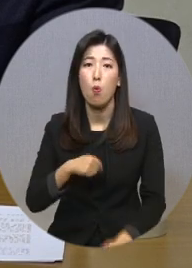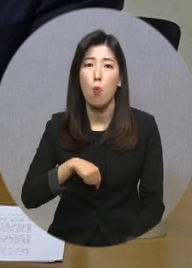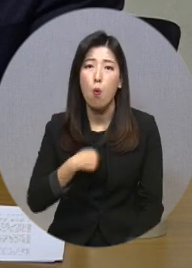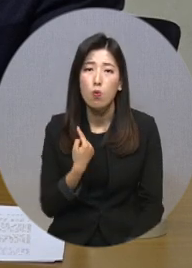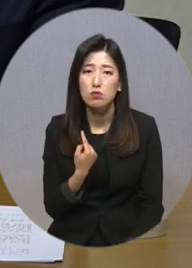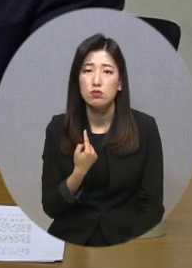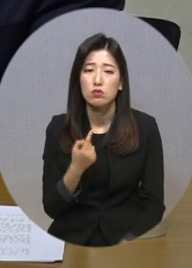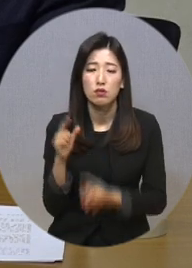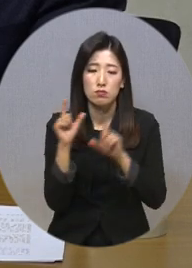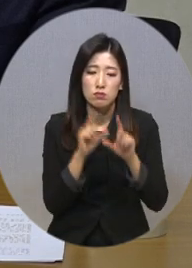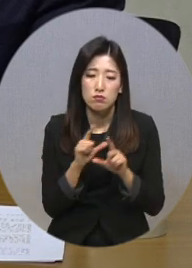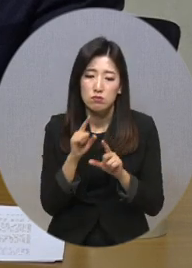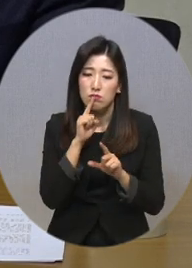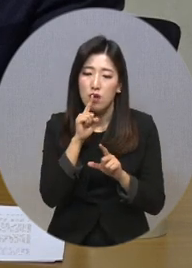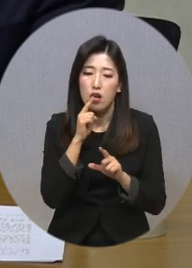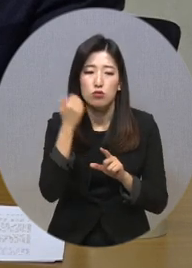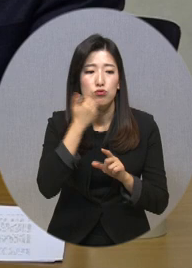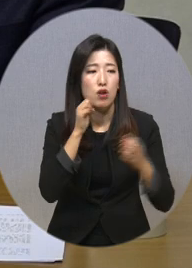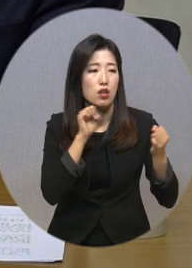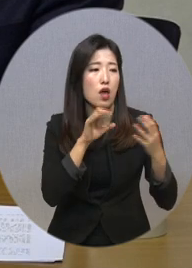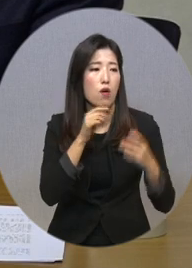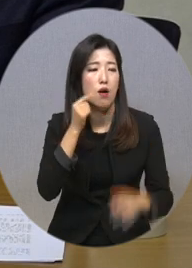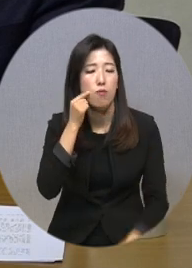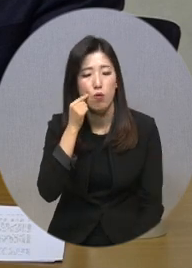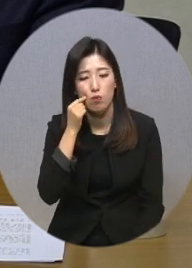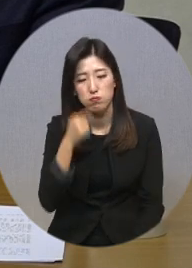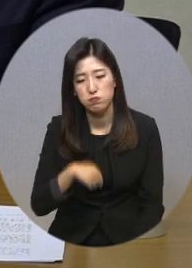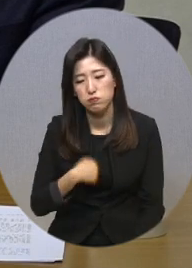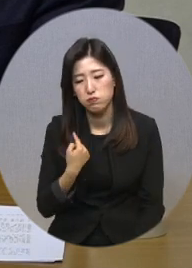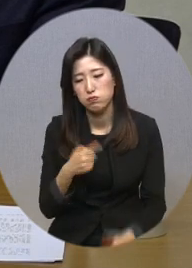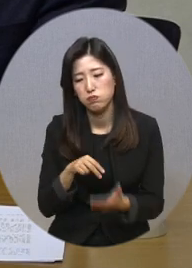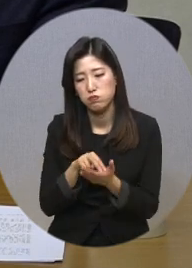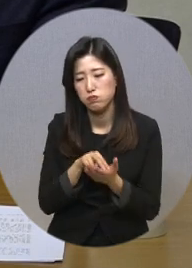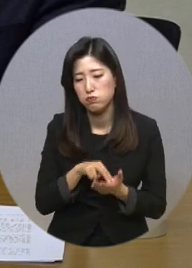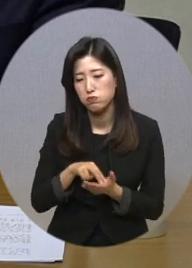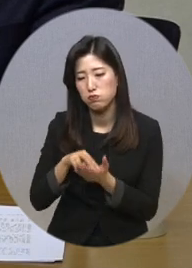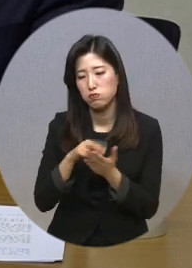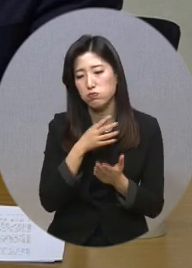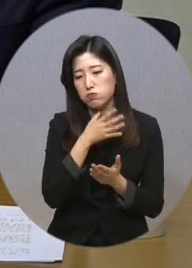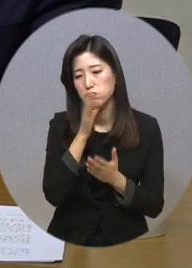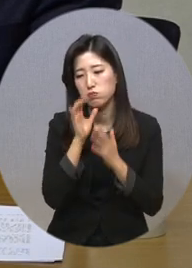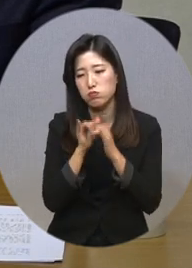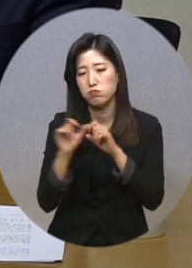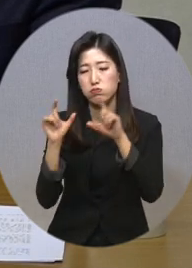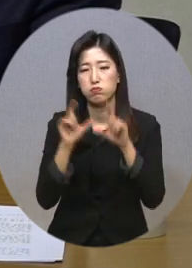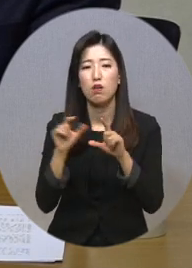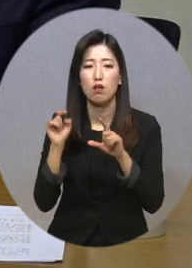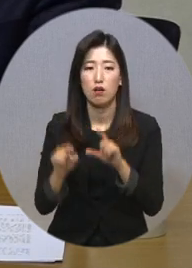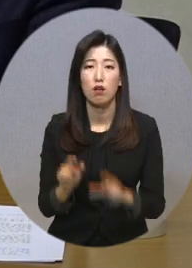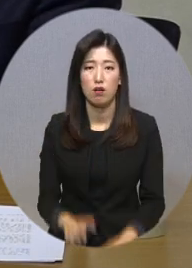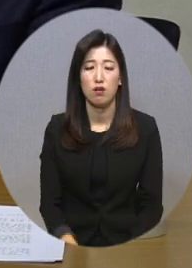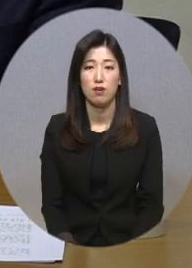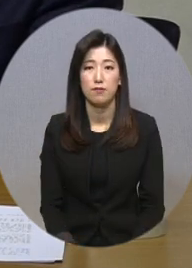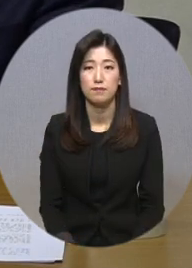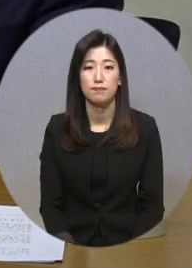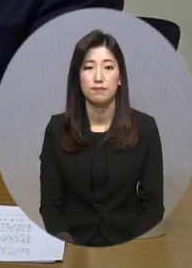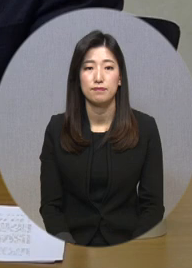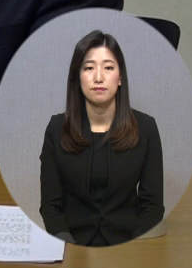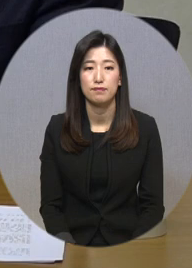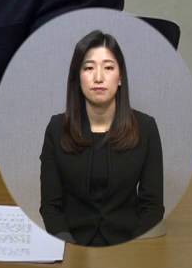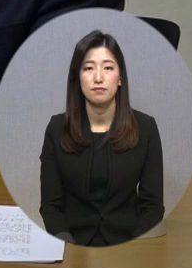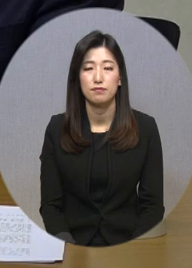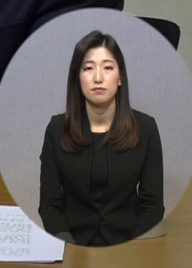말씀도 못 하시는 분들이 계시거든요. 그래서 요새 TV 광고 시간에도 이제